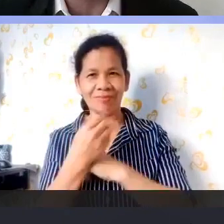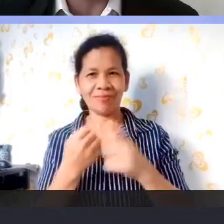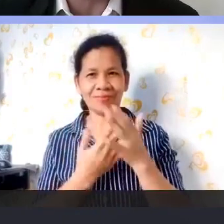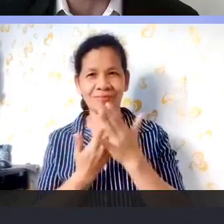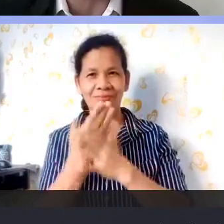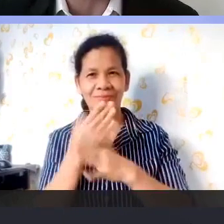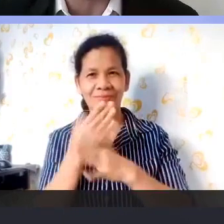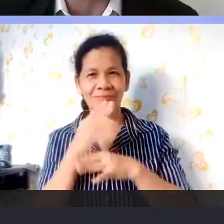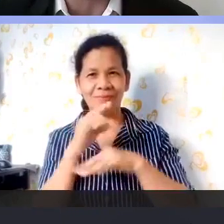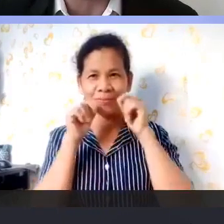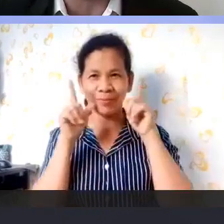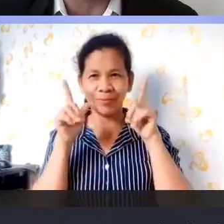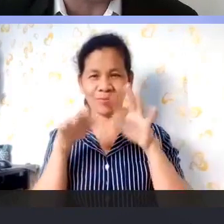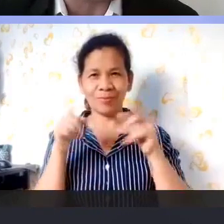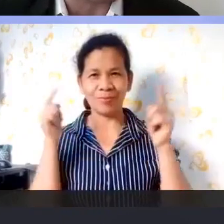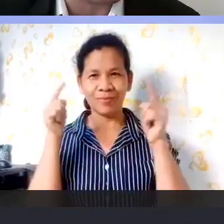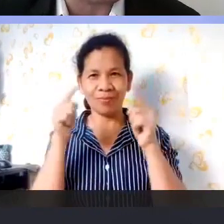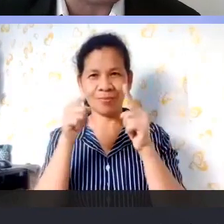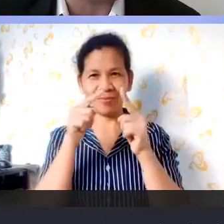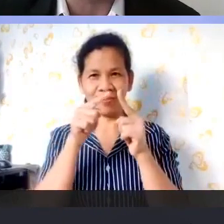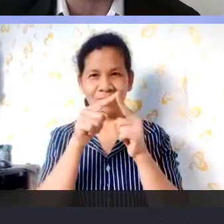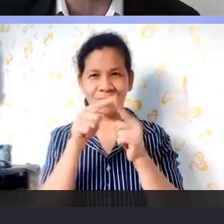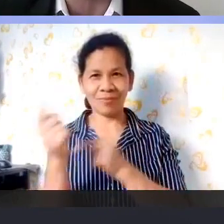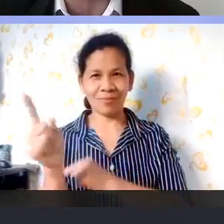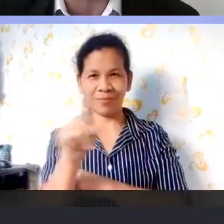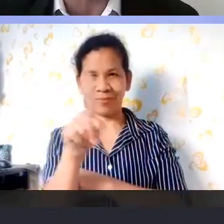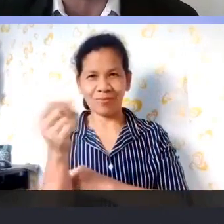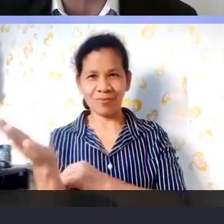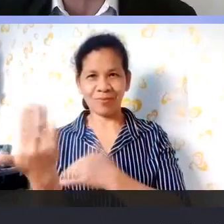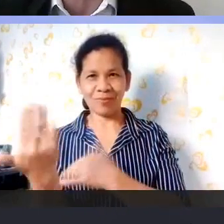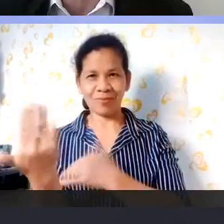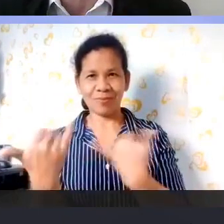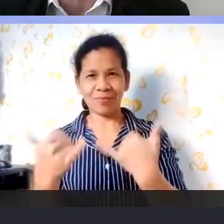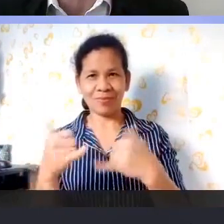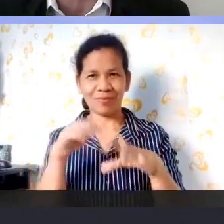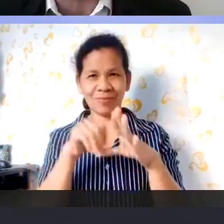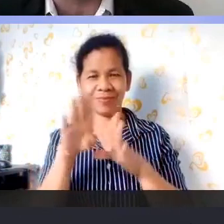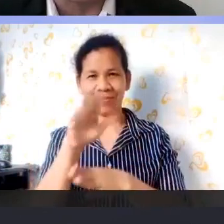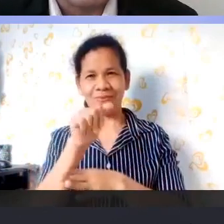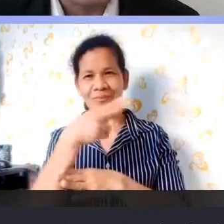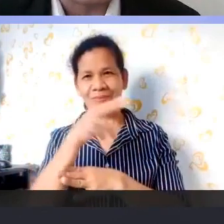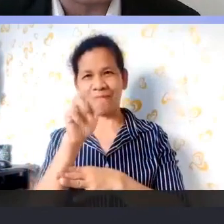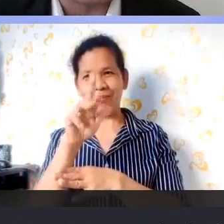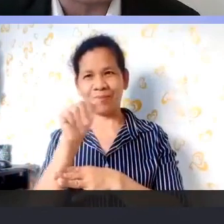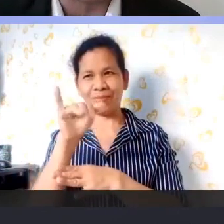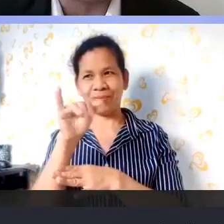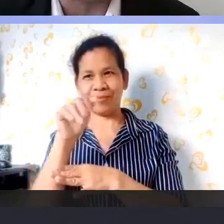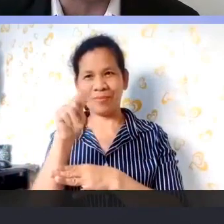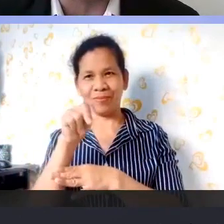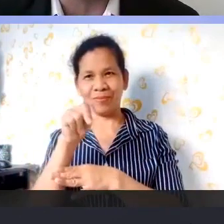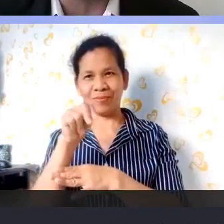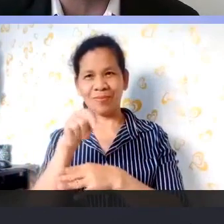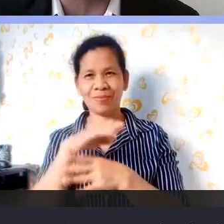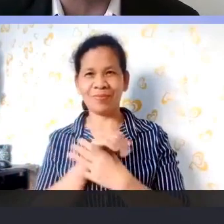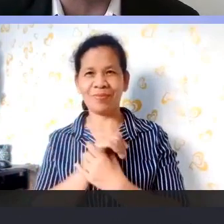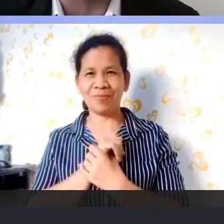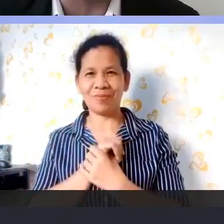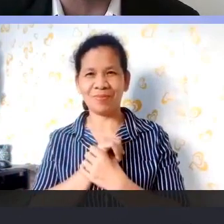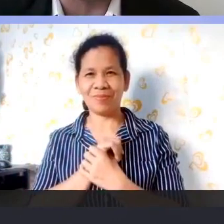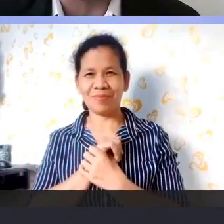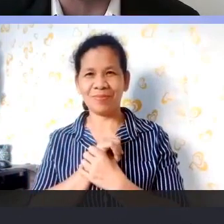wait until 1 a.m. here in Bahrain. Oh, can you imagine yan? Pastor Michael, ano,